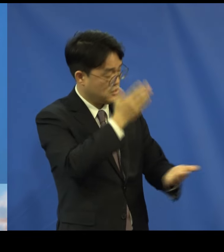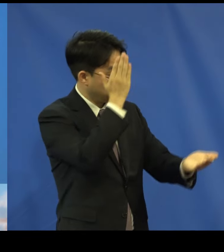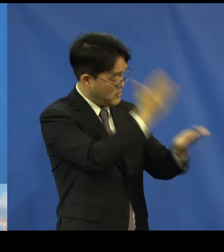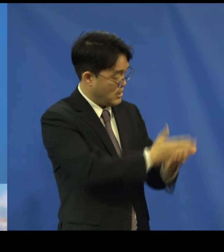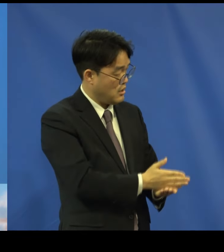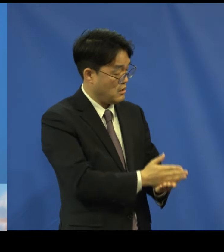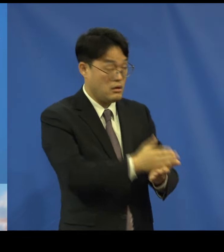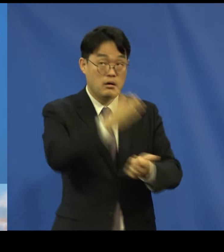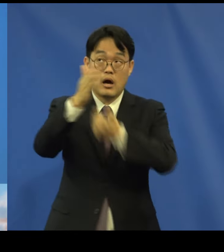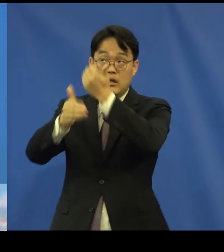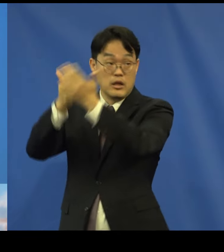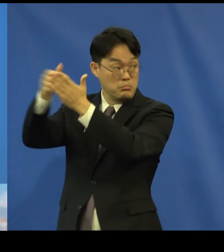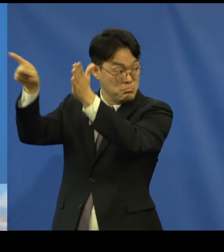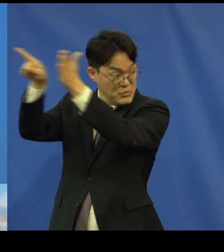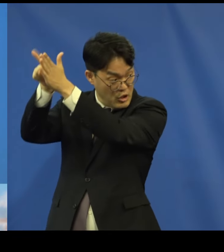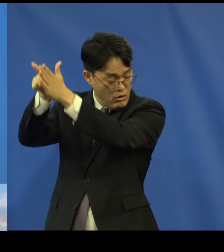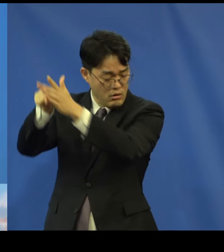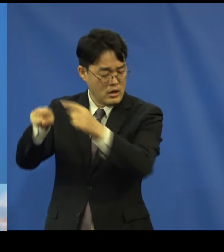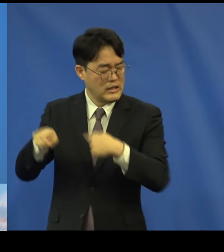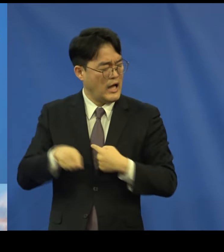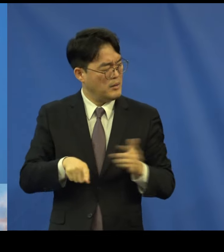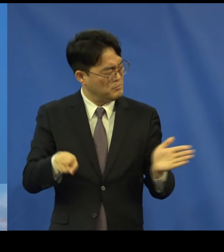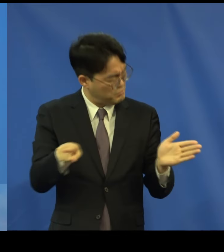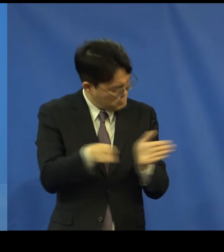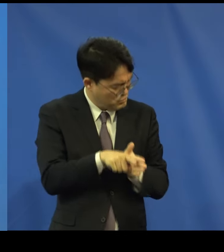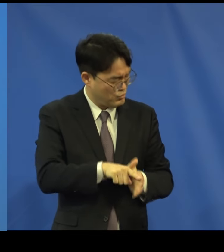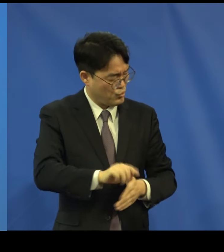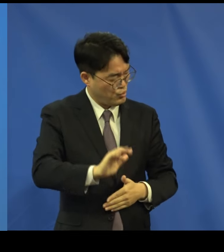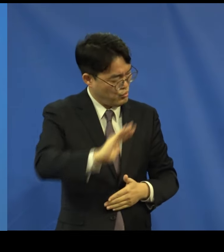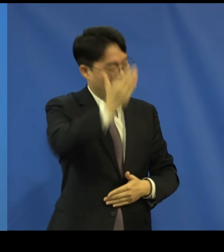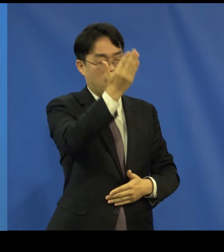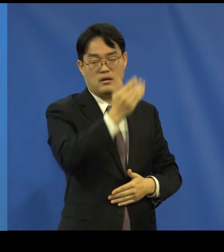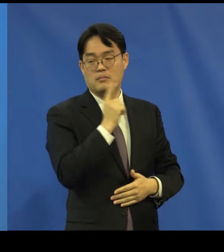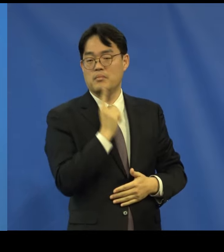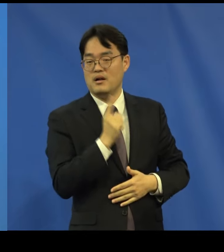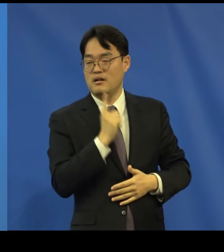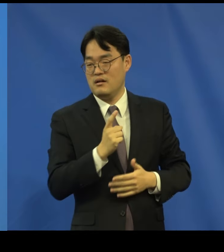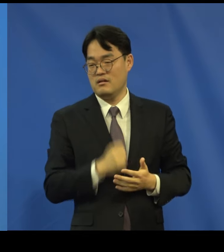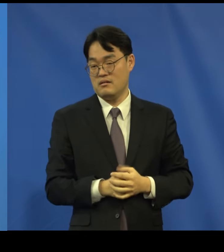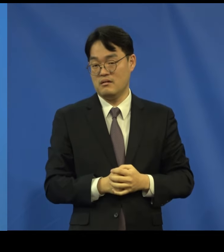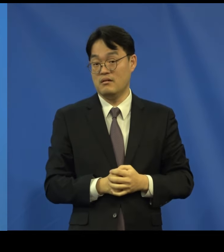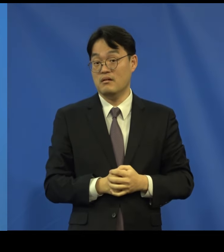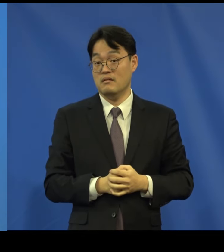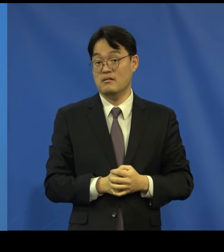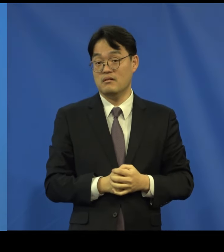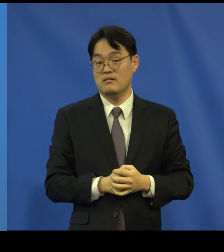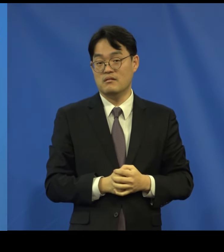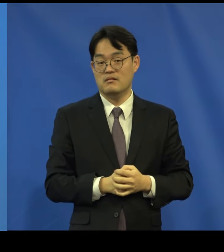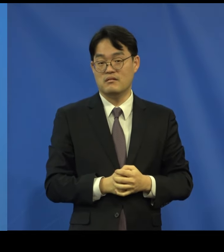주님의 처방은 간단해요. 근심하지 마. 그리고 하나님을 믿으니 또 나를 믿어라.